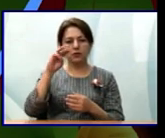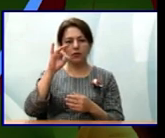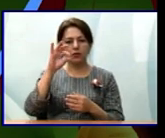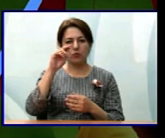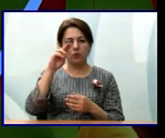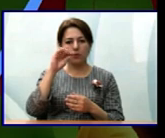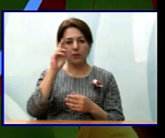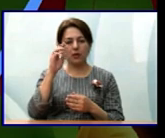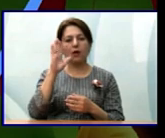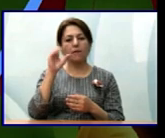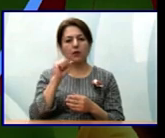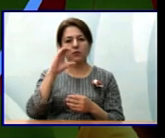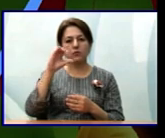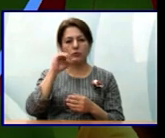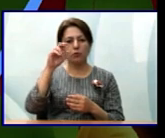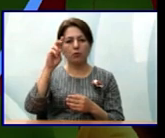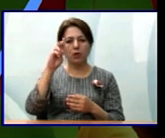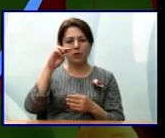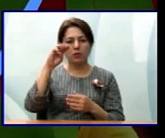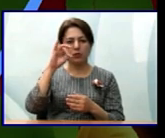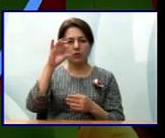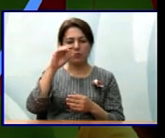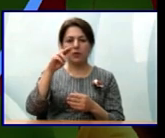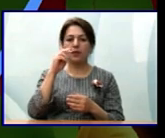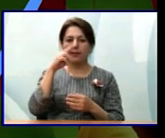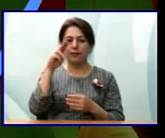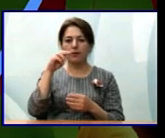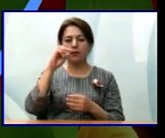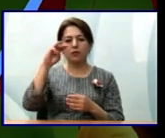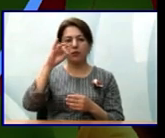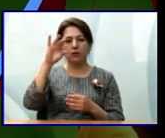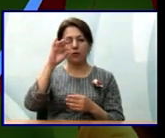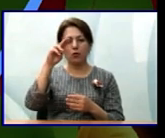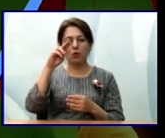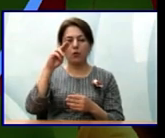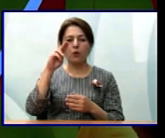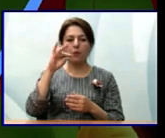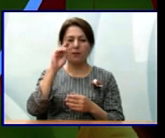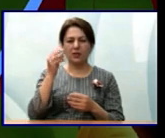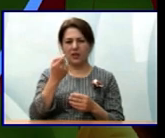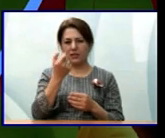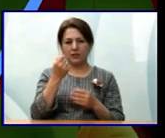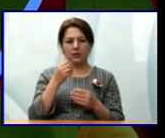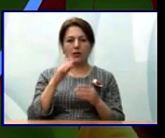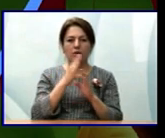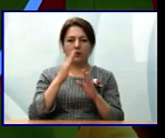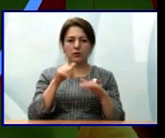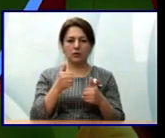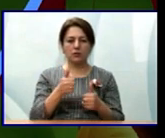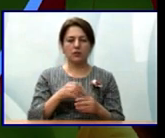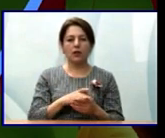va subtropik, D. Tropik qisman mo'tadil. Ikkinchi